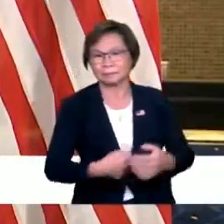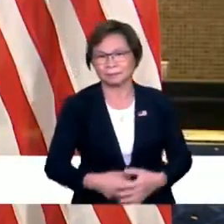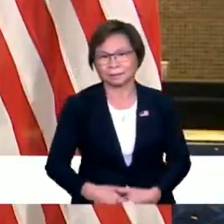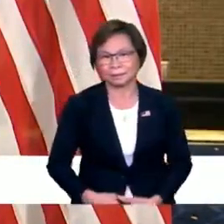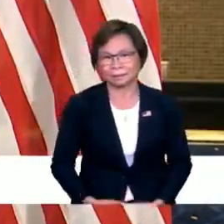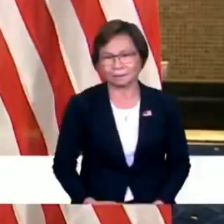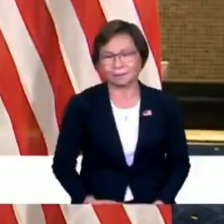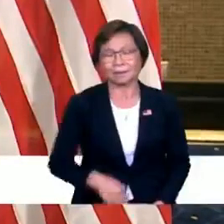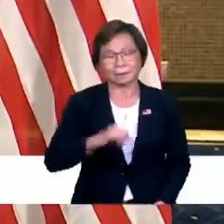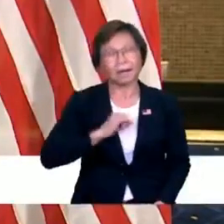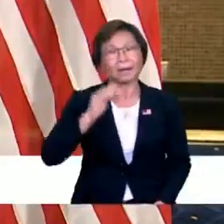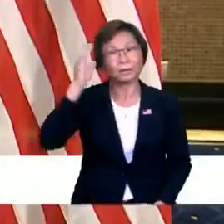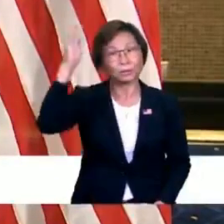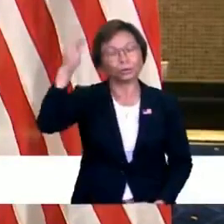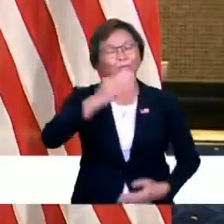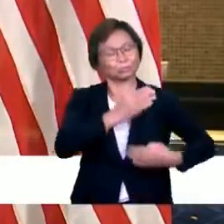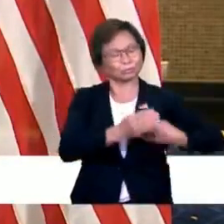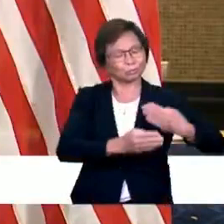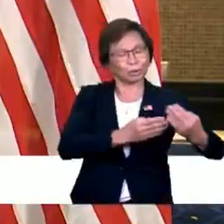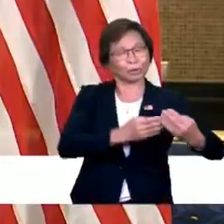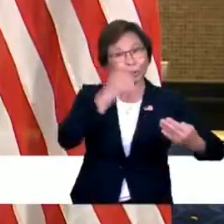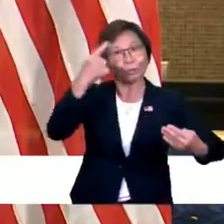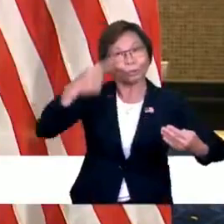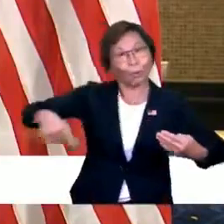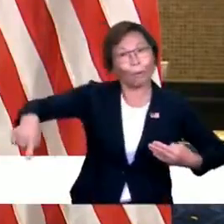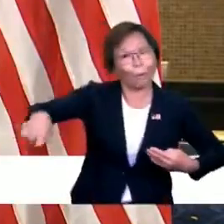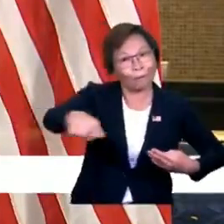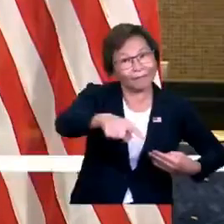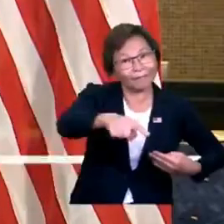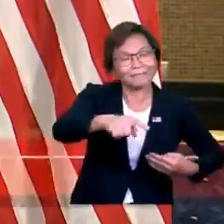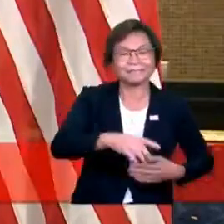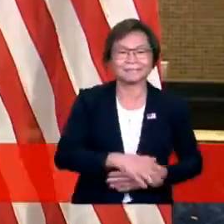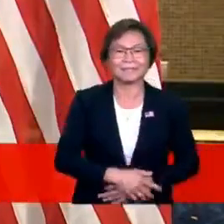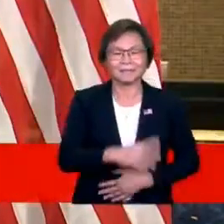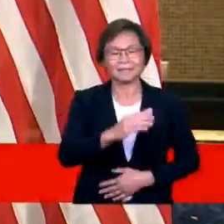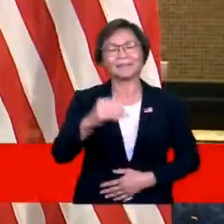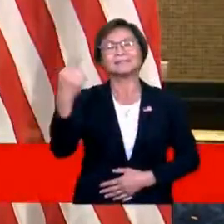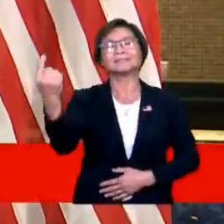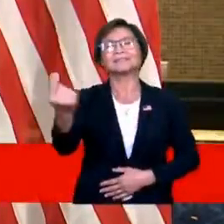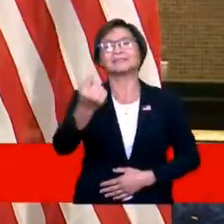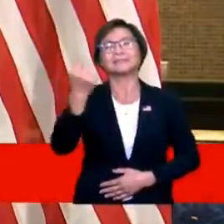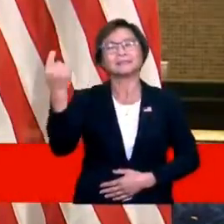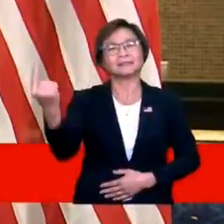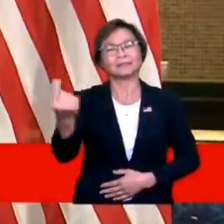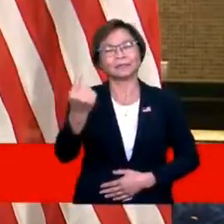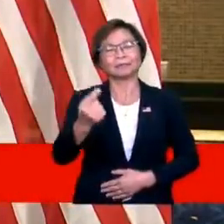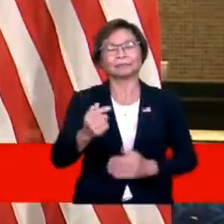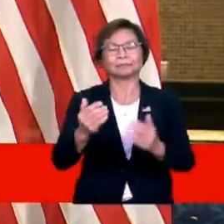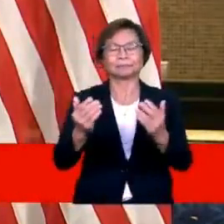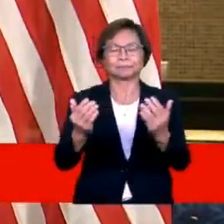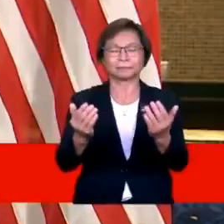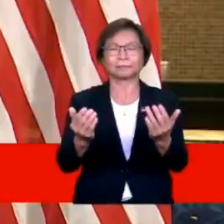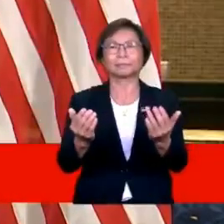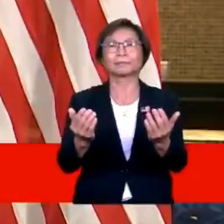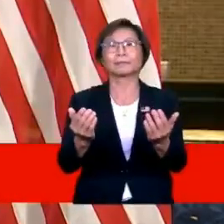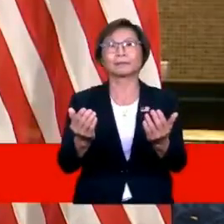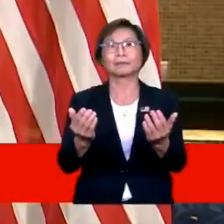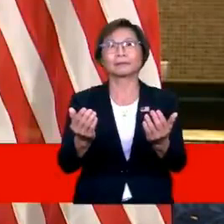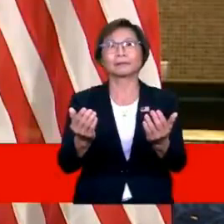Hai seakan terus berbakti kepada Anda setelah juice mendoakan